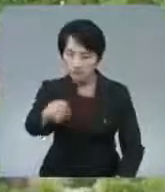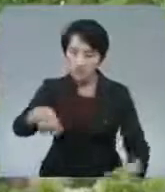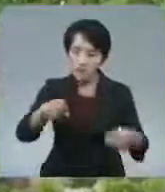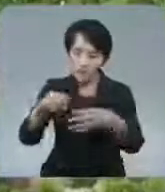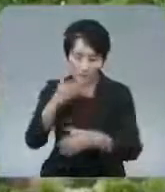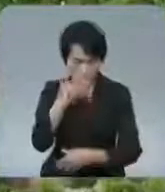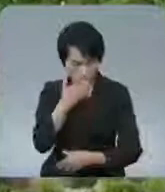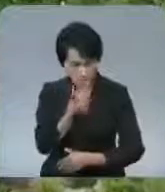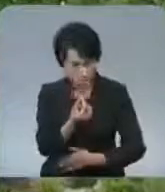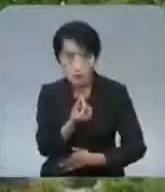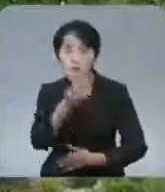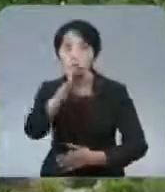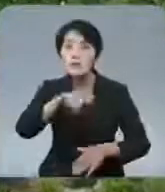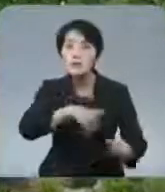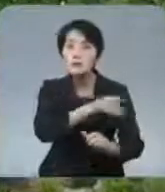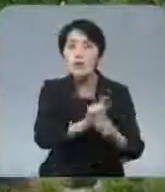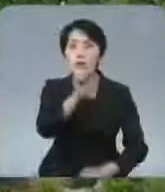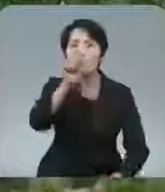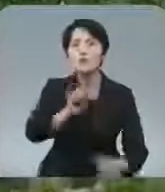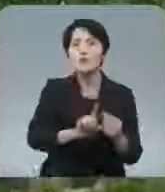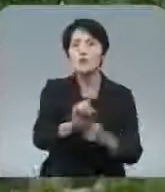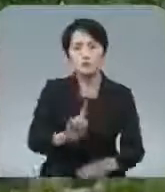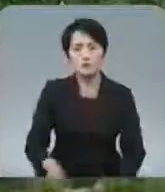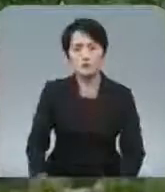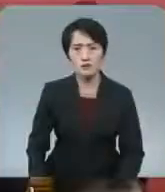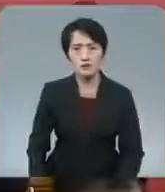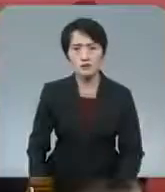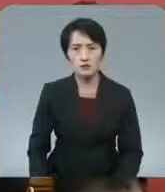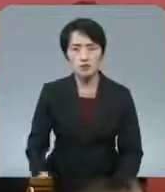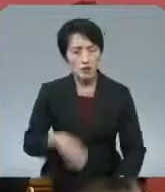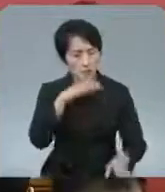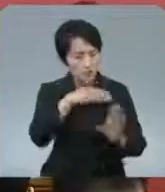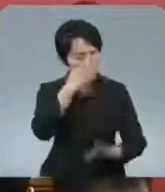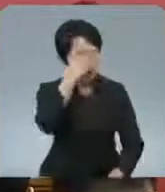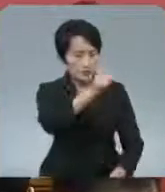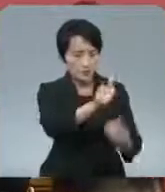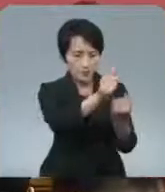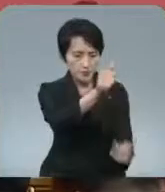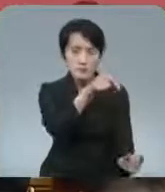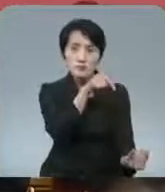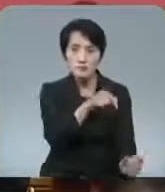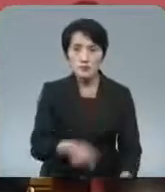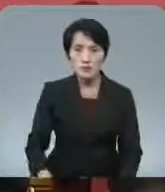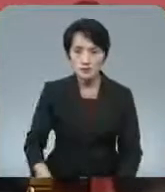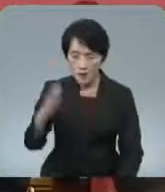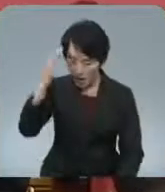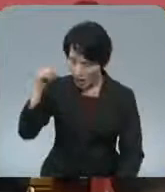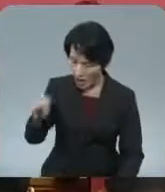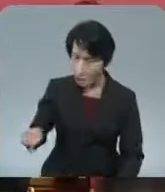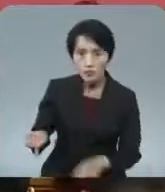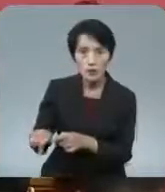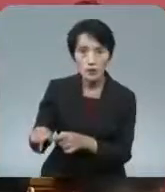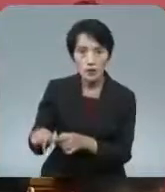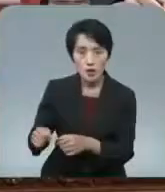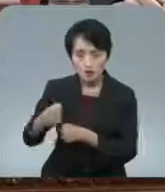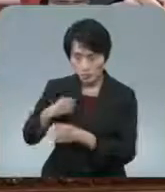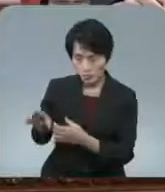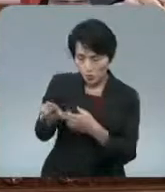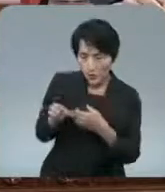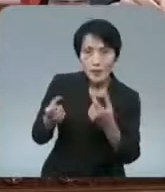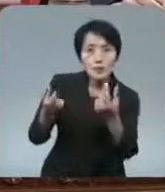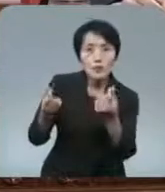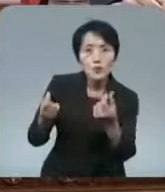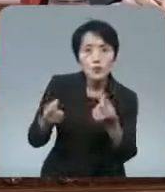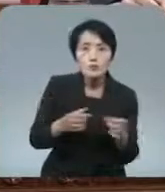距離付近から発射された短距離ミサイル止められる一小隊一発を捉えたということです飛距離は